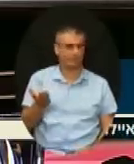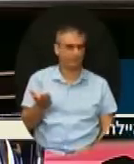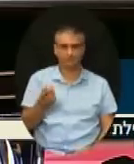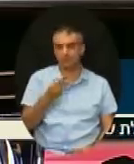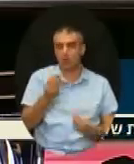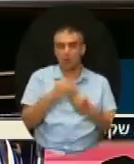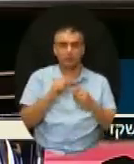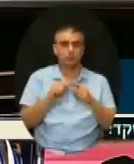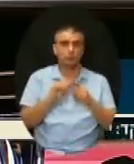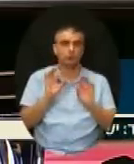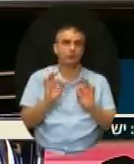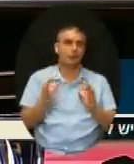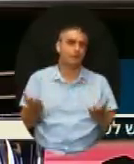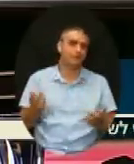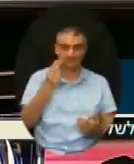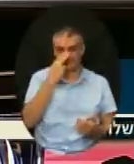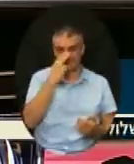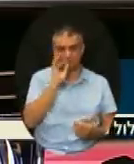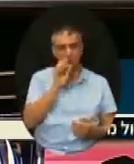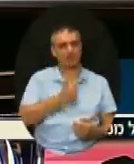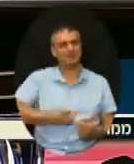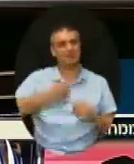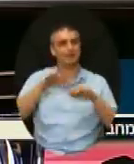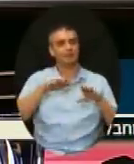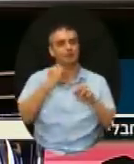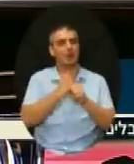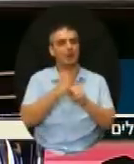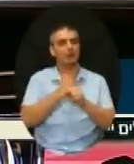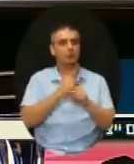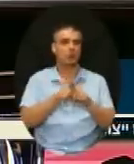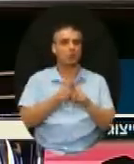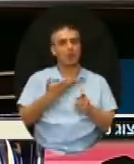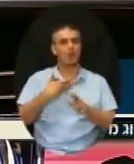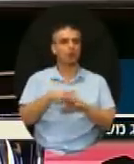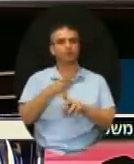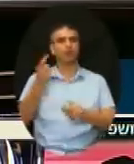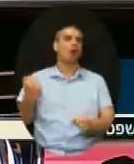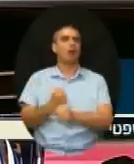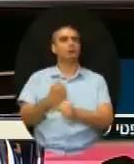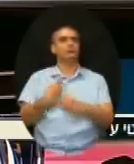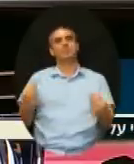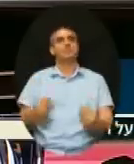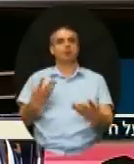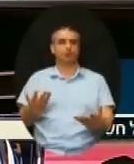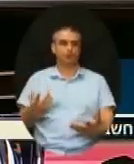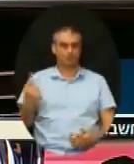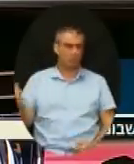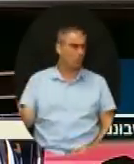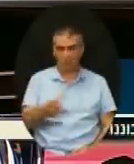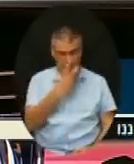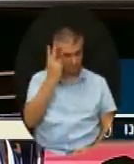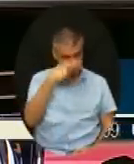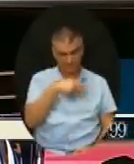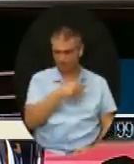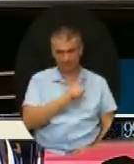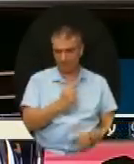זה עוד סוג של ניסיון של שרי הממשלה לייצר איזושהי תחושה שהם עושים משהו. עכשיו, כל בר דעת, כולל הם, מבין